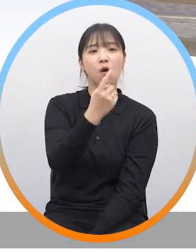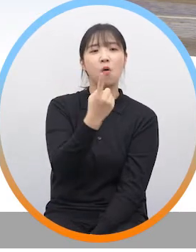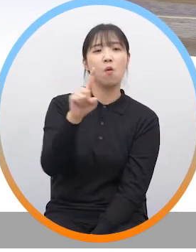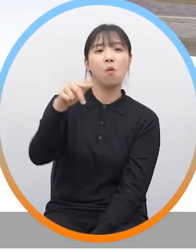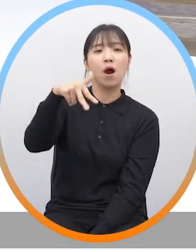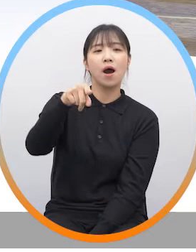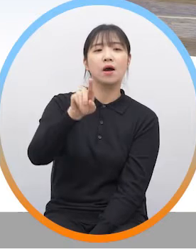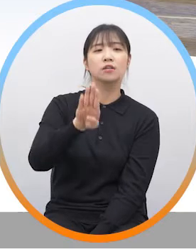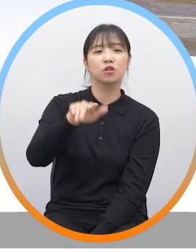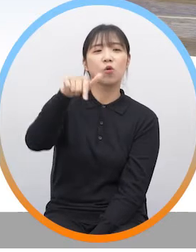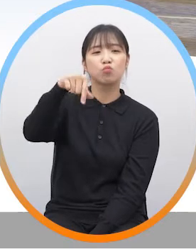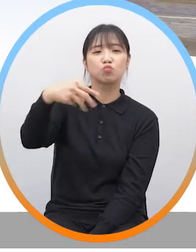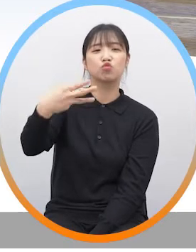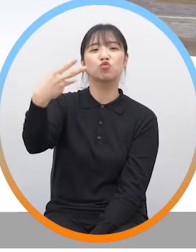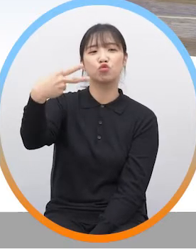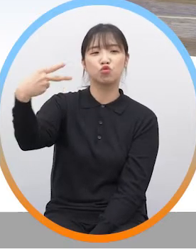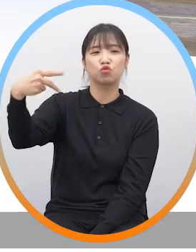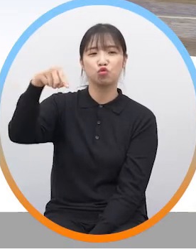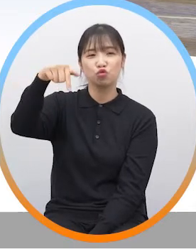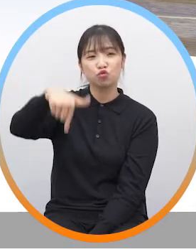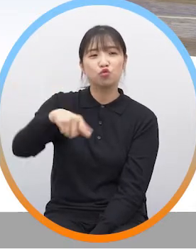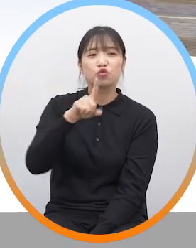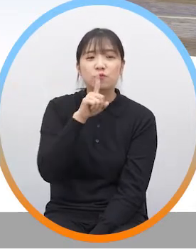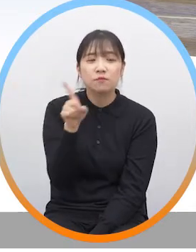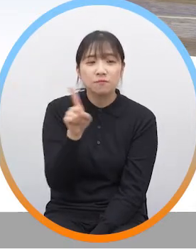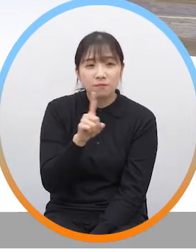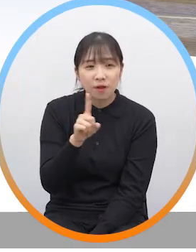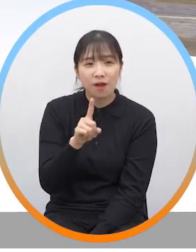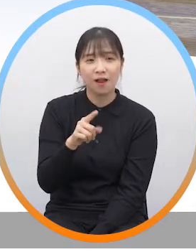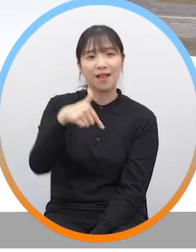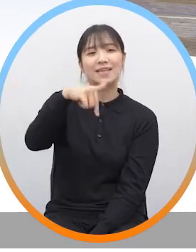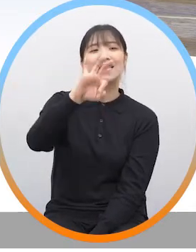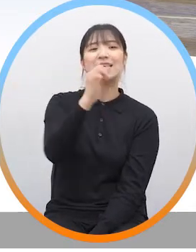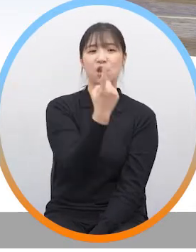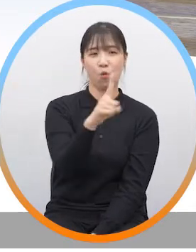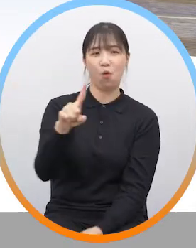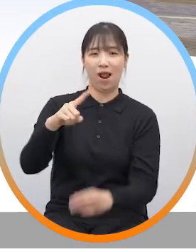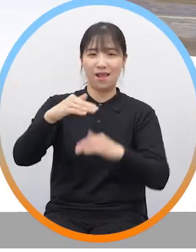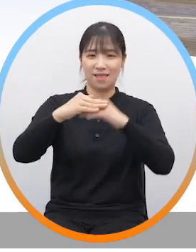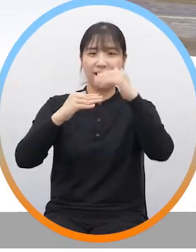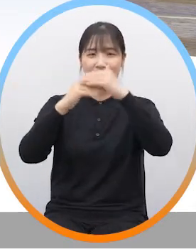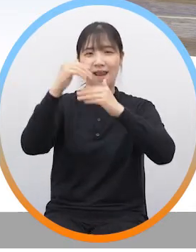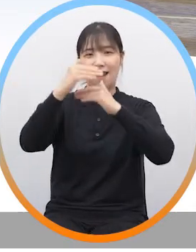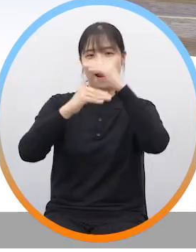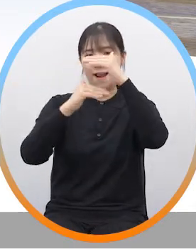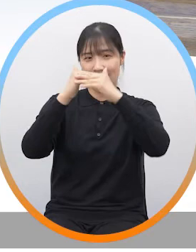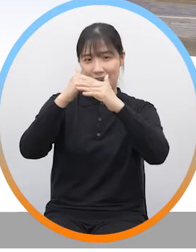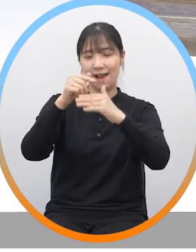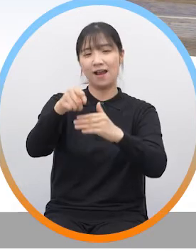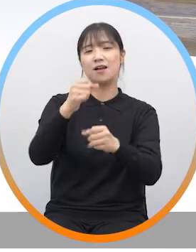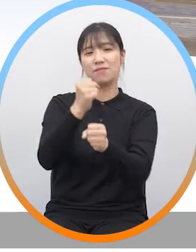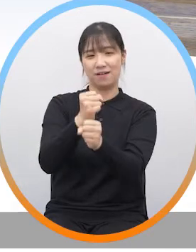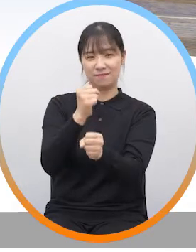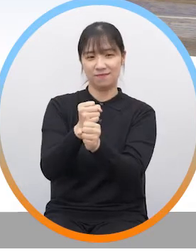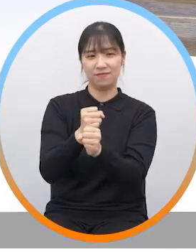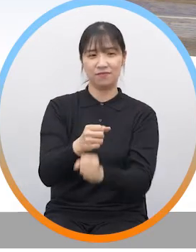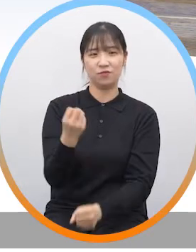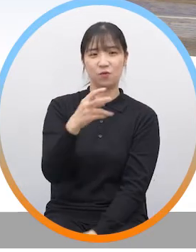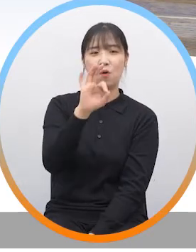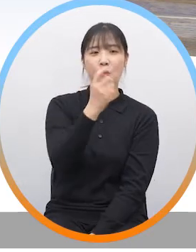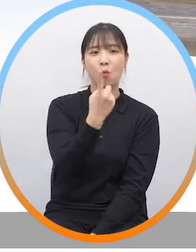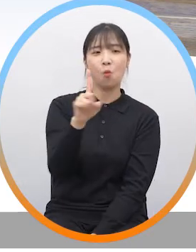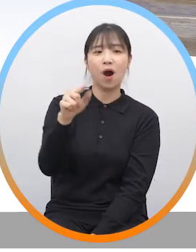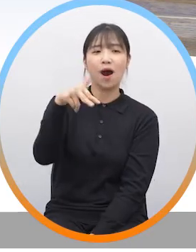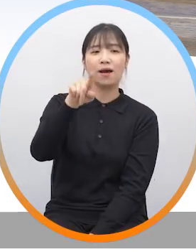와적 굴뚝이라고 하는데요. 와적 굴뚝. 왜? 기와를 쌓아서 굴뚝을 만들었다. 또 와적